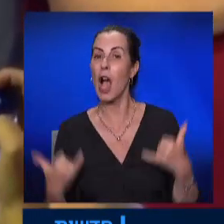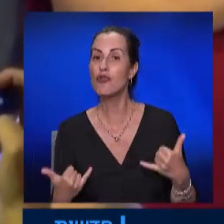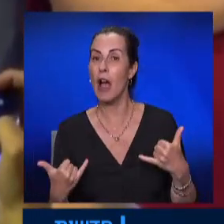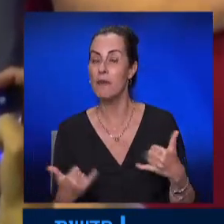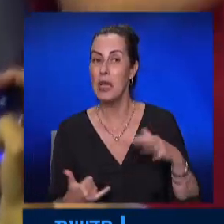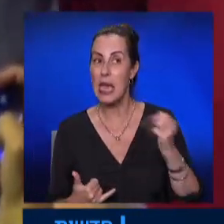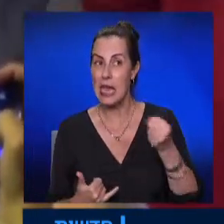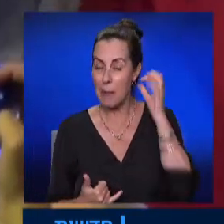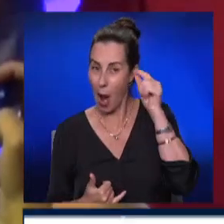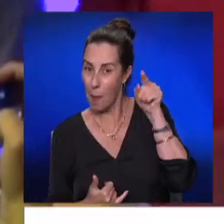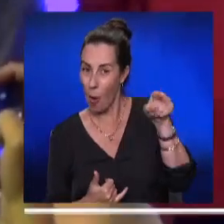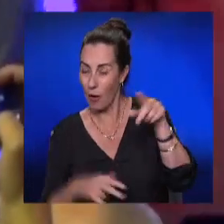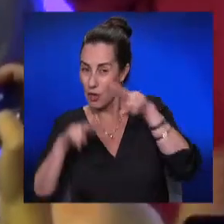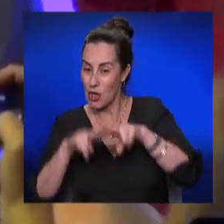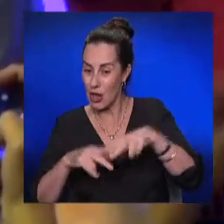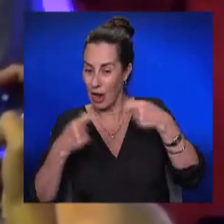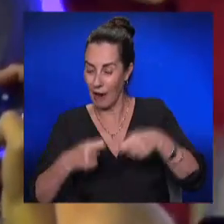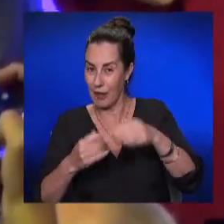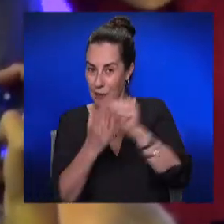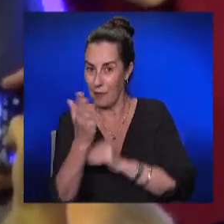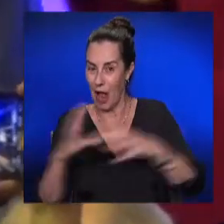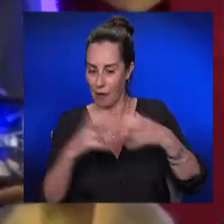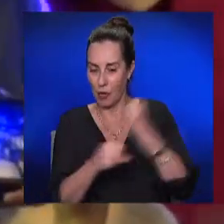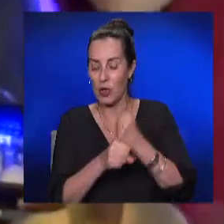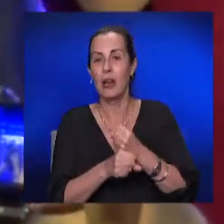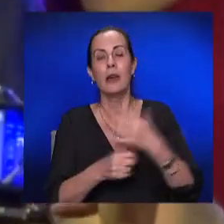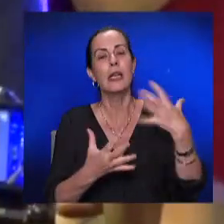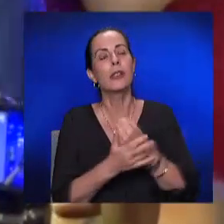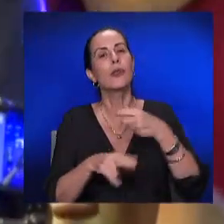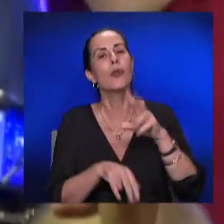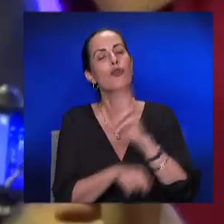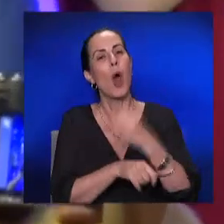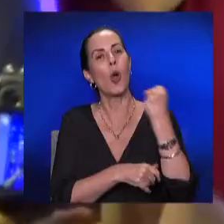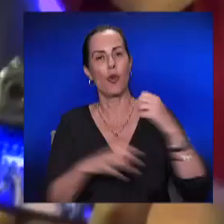היא האם נעמה לזימי ושאר חברי הרשימה יצליחו לשמור על כוחה של המפלגה.